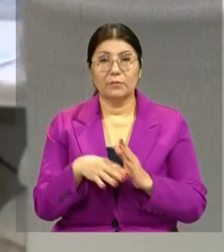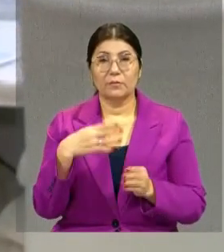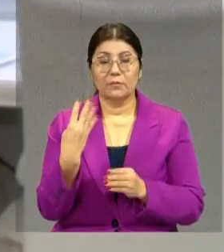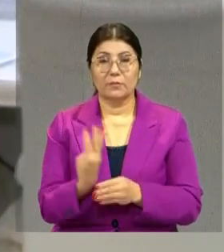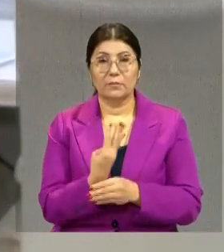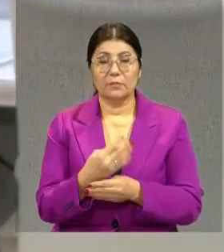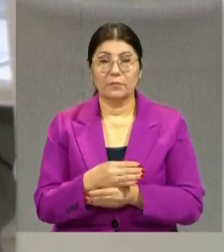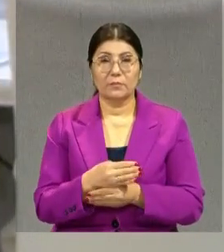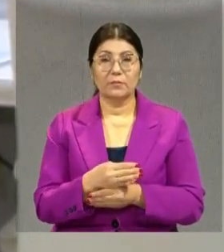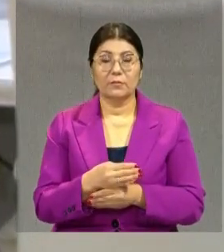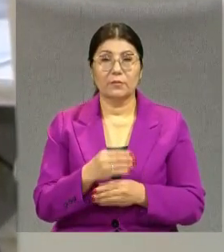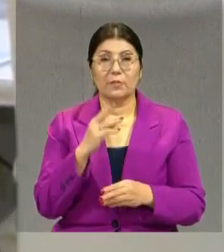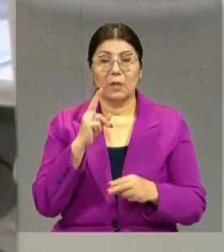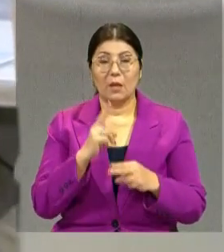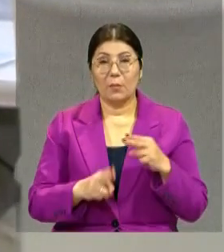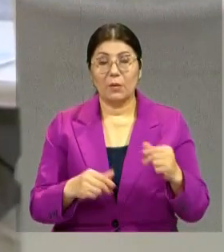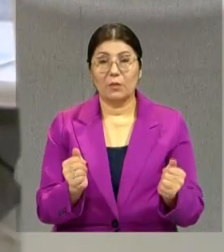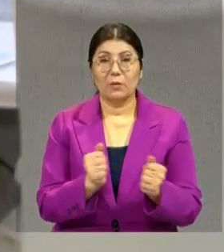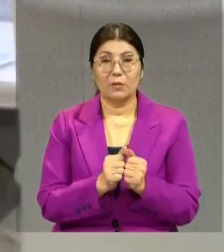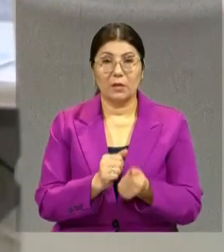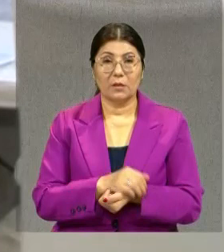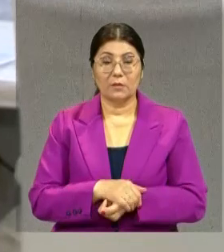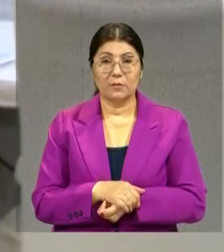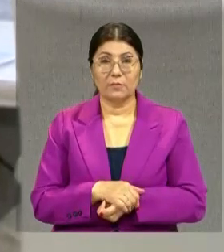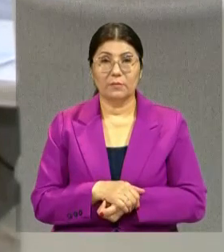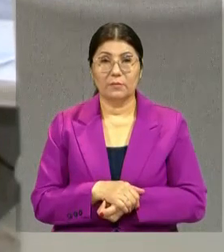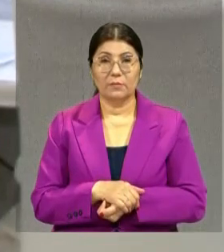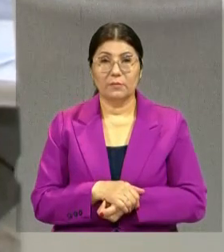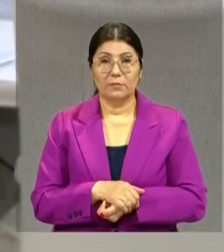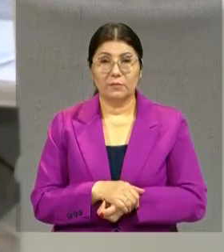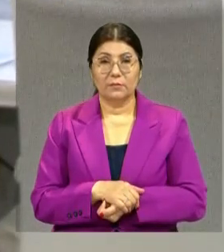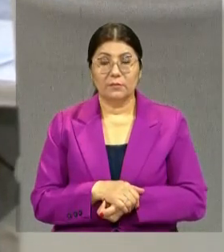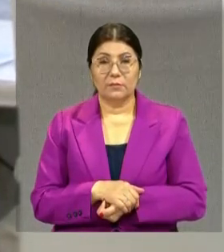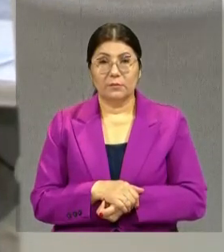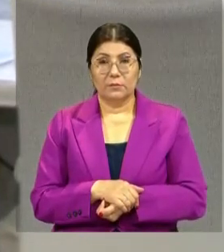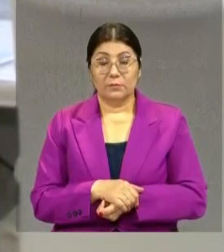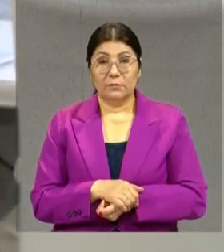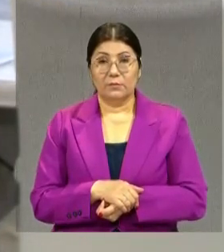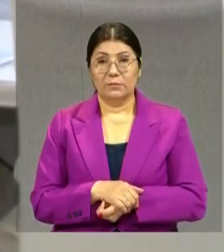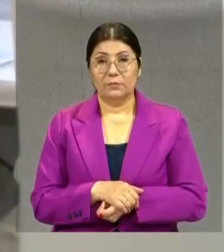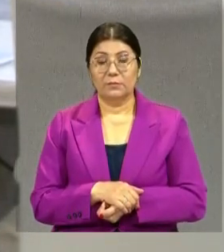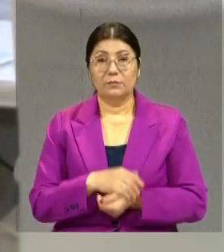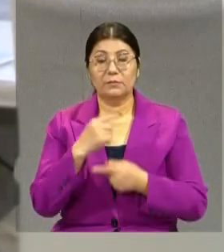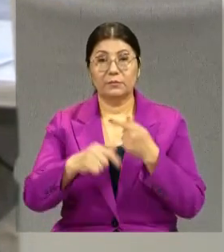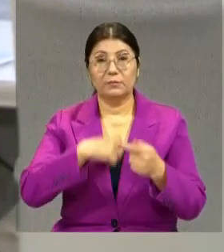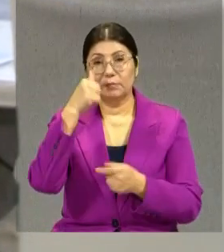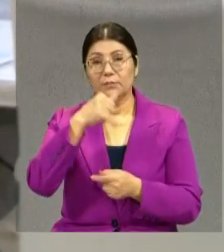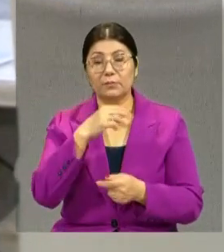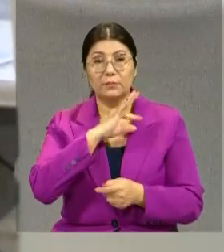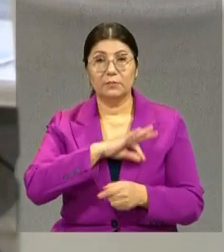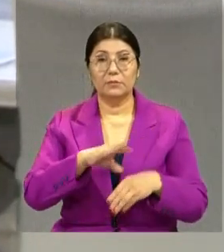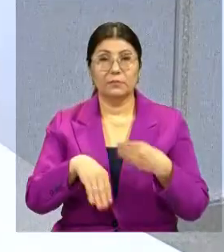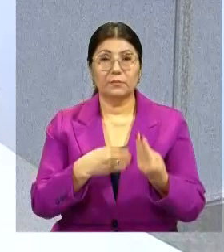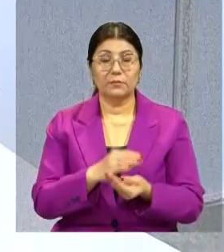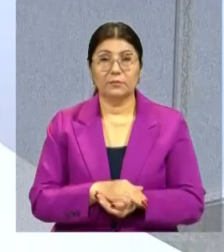4-і бітуге жақын деп айтсақ болады, яғни жұмыстар толық аяқталуға жақын. Келесі жылдары пайдалануға